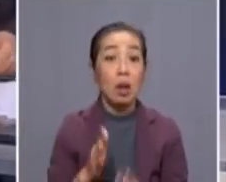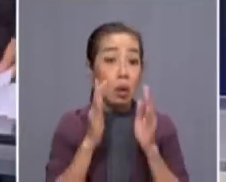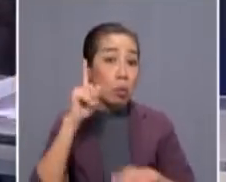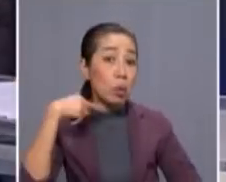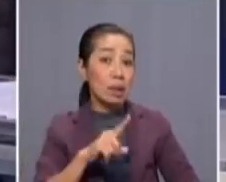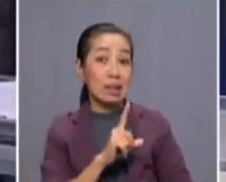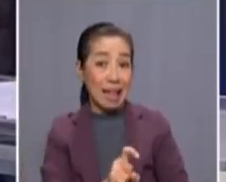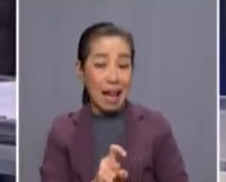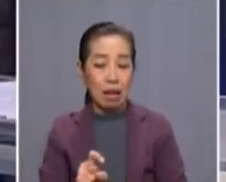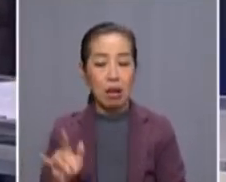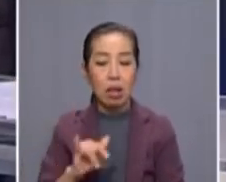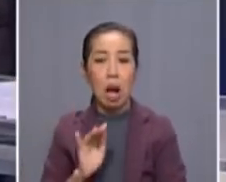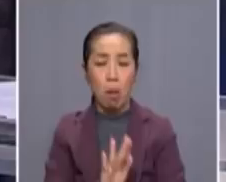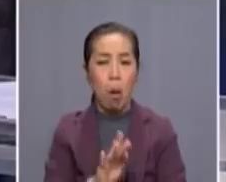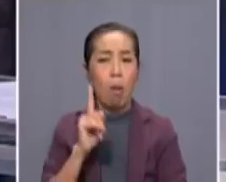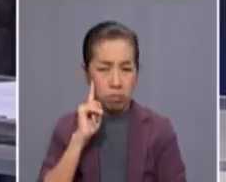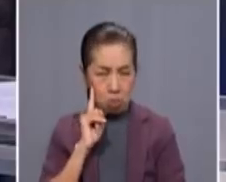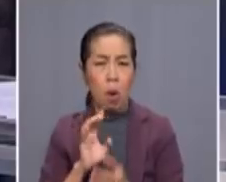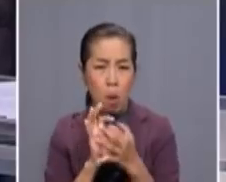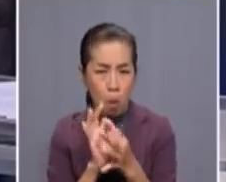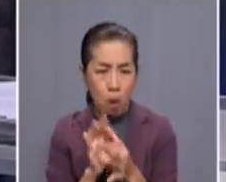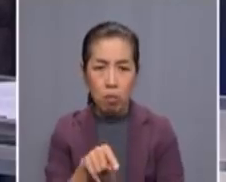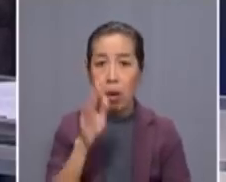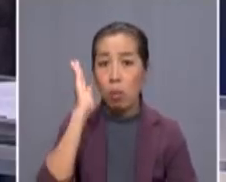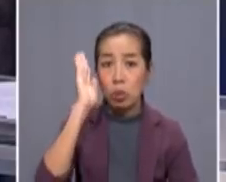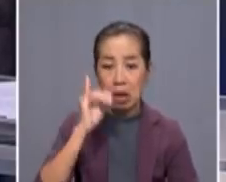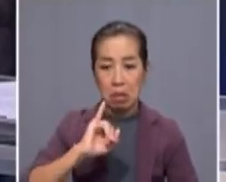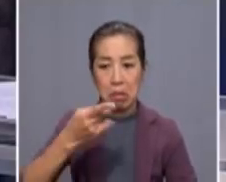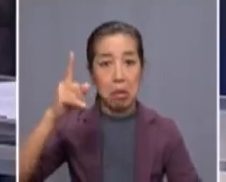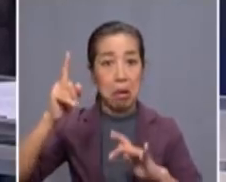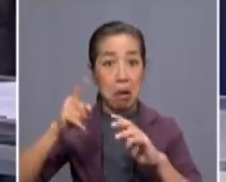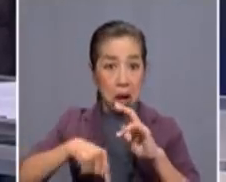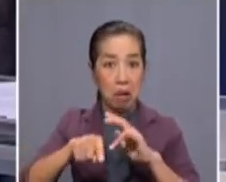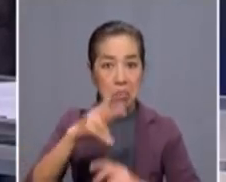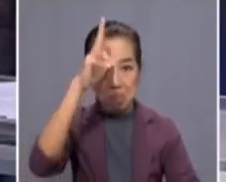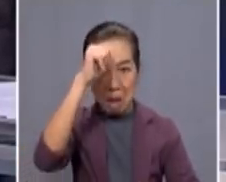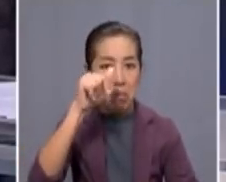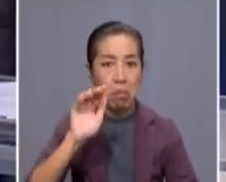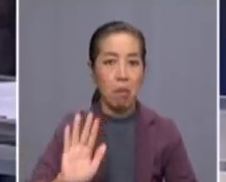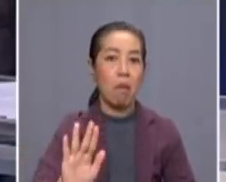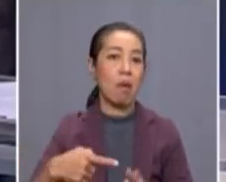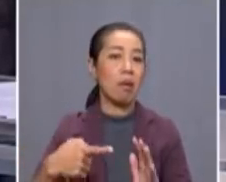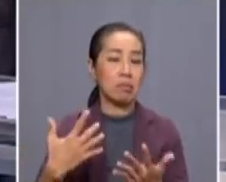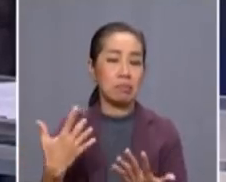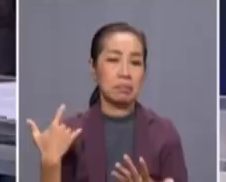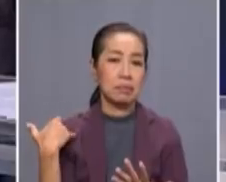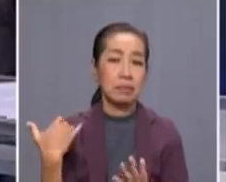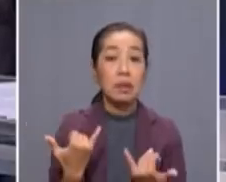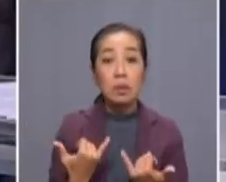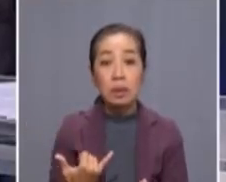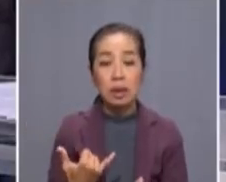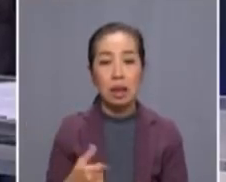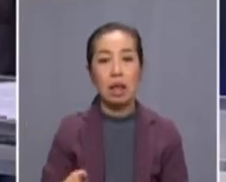เองเนี่ยก็ยังกลัวในเรื่องความปลอดภัยอยู่เพราะว่าทางเสียหายนี่ก็เป็นคนมีอิทธิพลอยู่ในพื้นที่พอสมควรนะฮะวันนี้